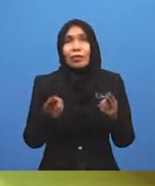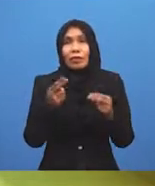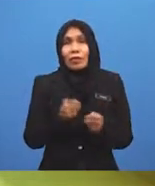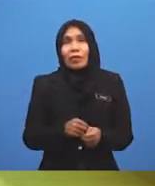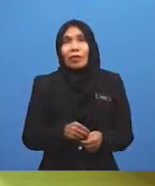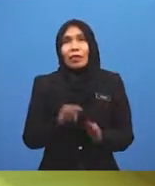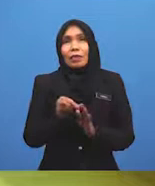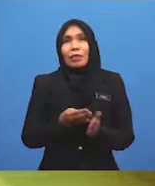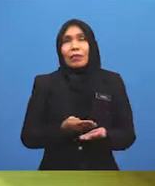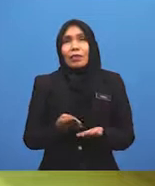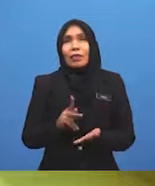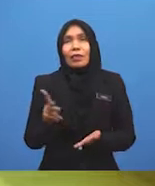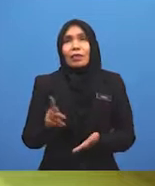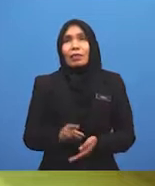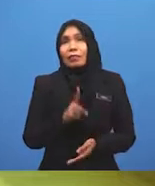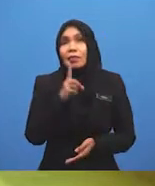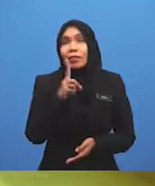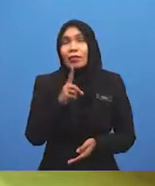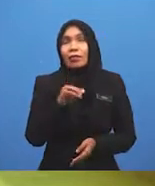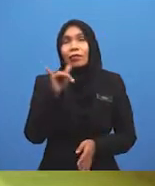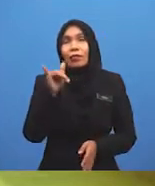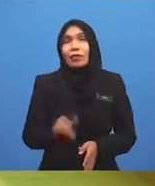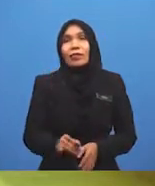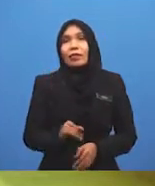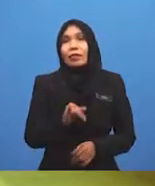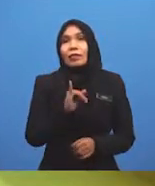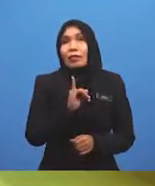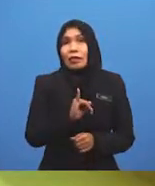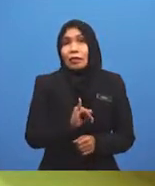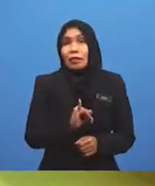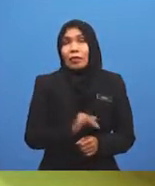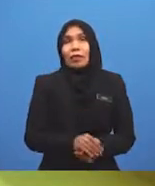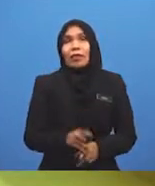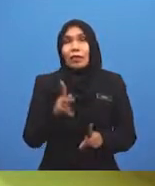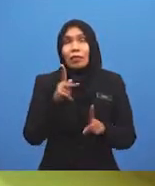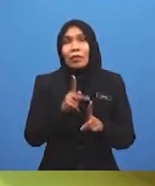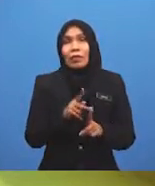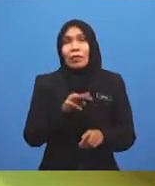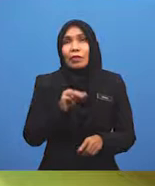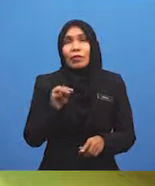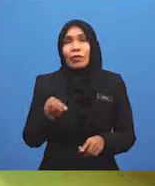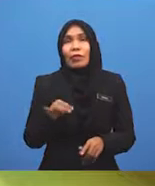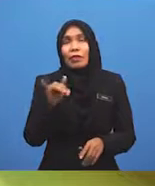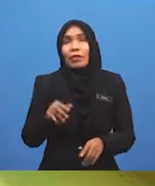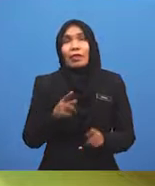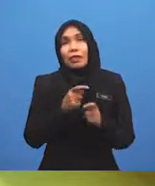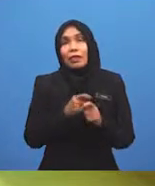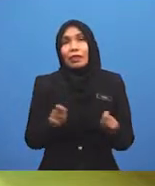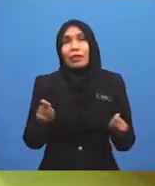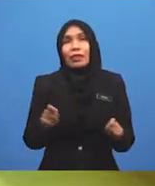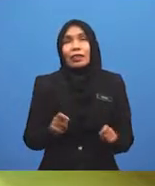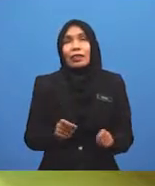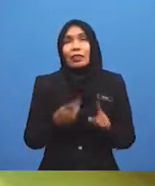hendak memberikan sesuatu yang istimewa kepada murid-murid yang telah